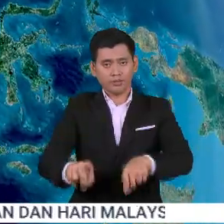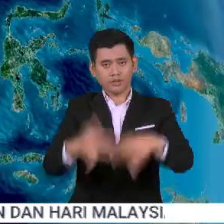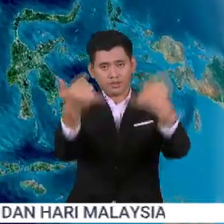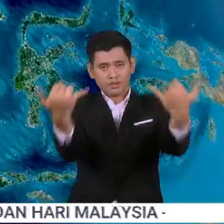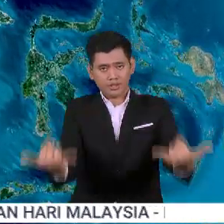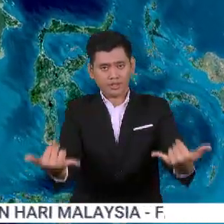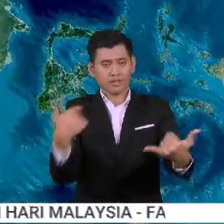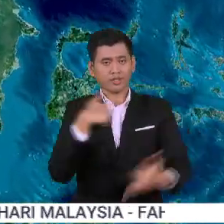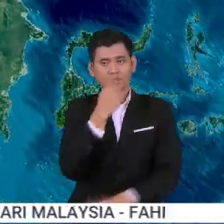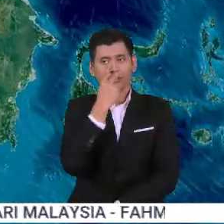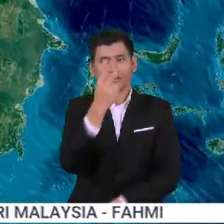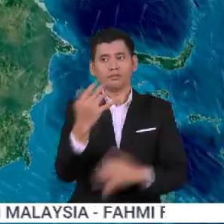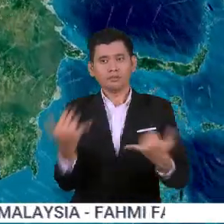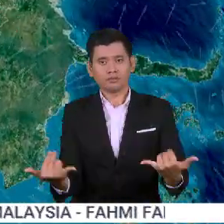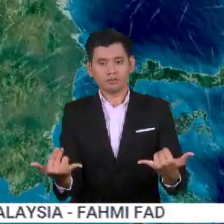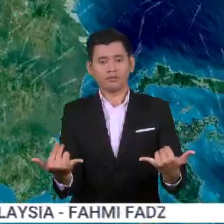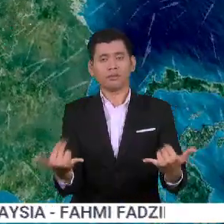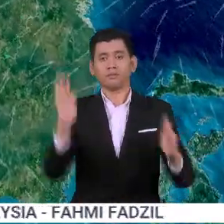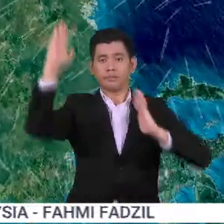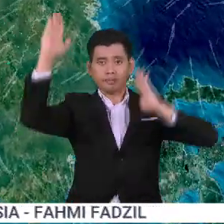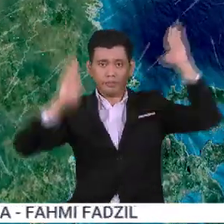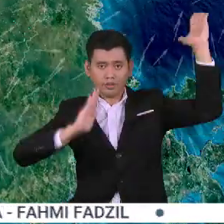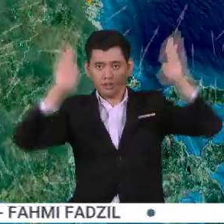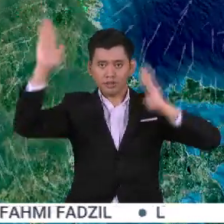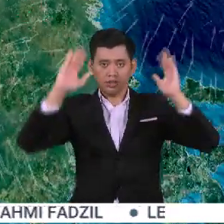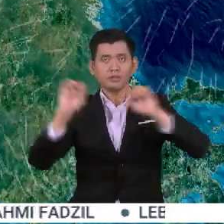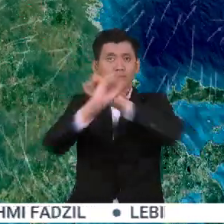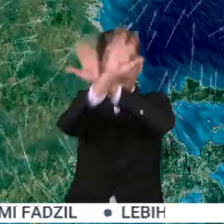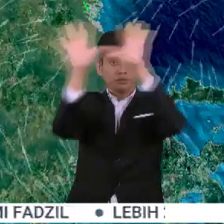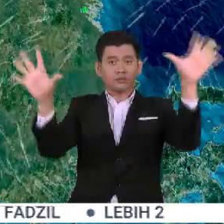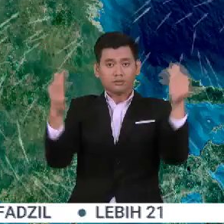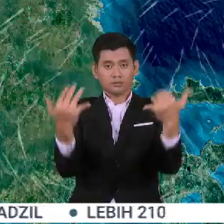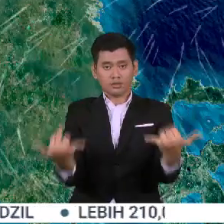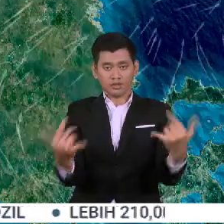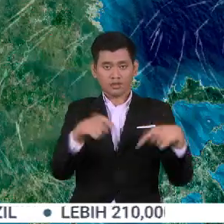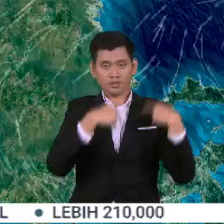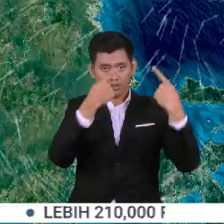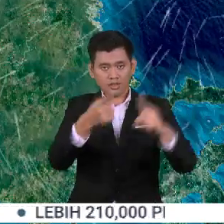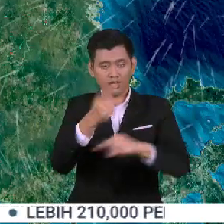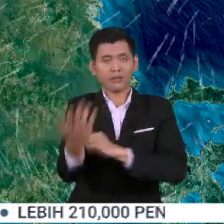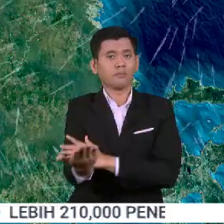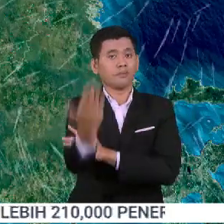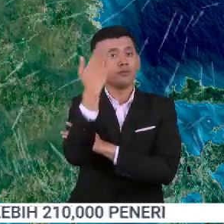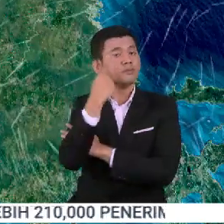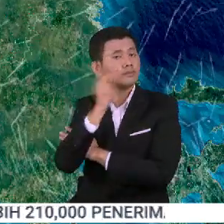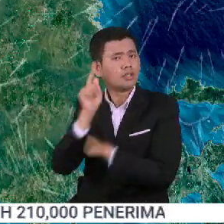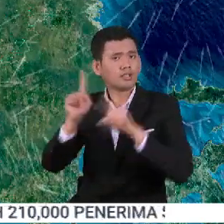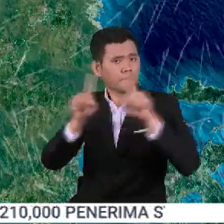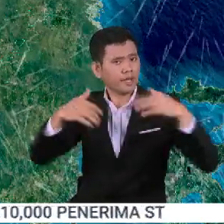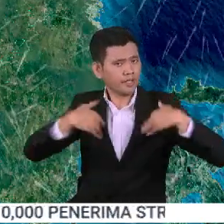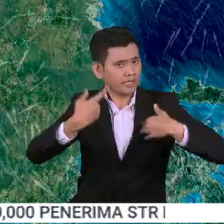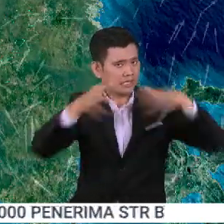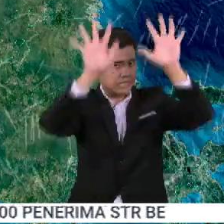kita perhatikan keadaan rantau negara kita dalam keadaan yang cerah buat masa ini semenjak dari pagi tadi. Cuma